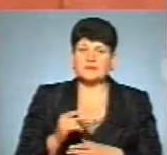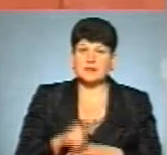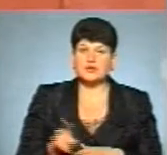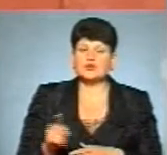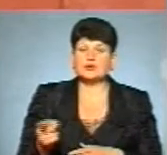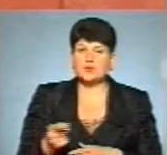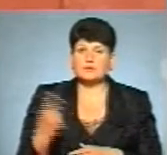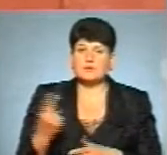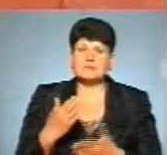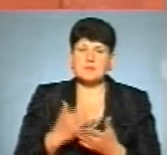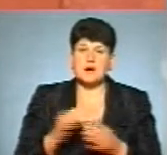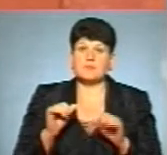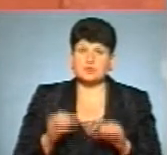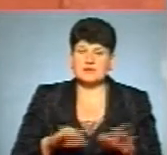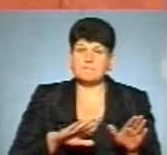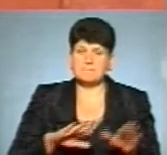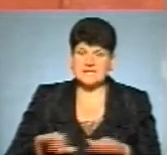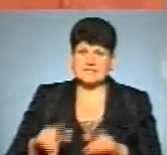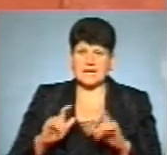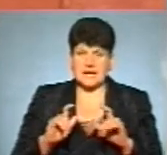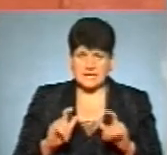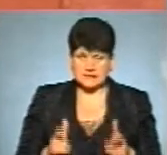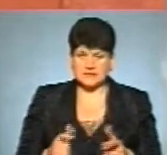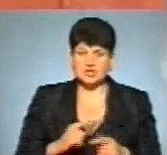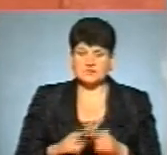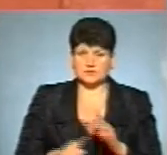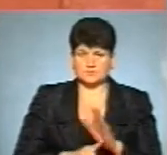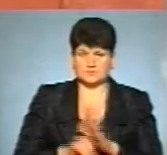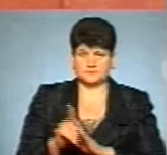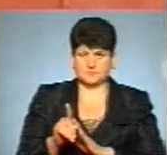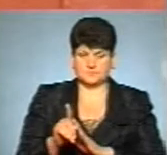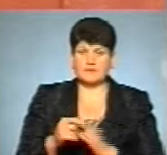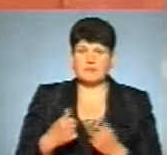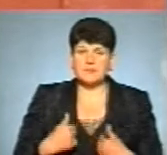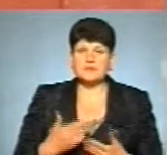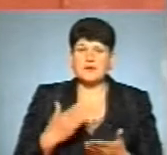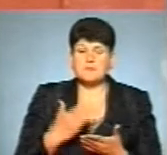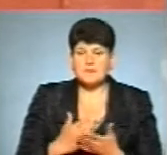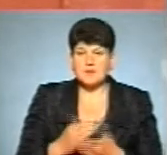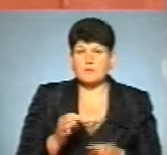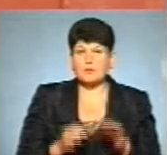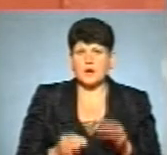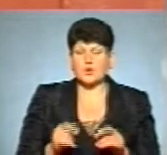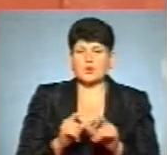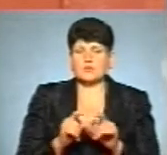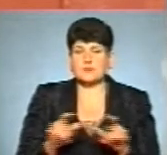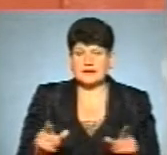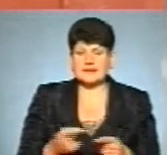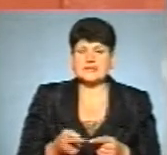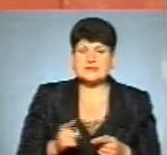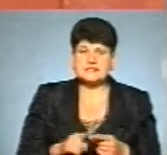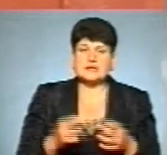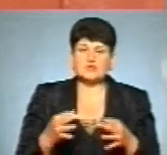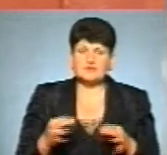Тернопільська область має можливість після карантину швидше стартувати. Ми маємо природні об'єкти, це дозволяє